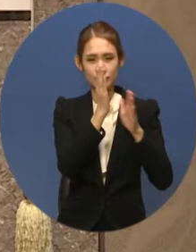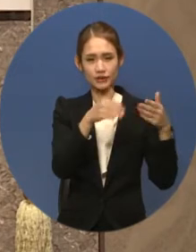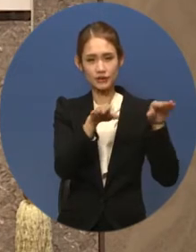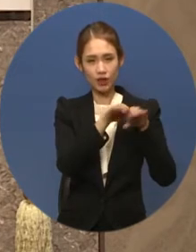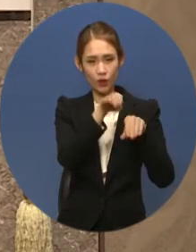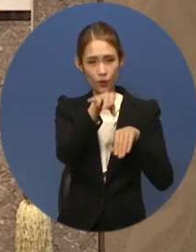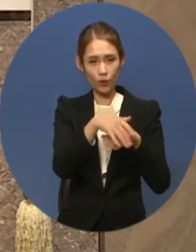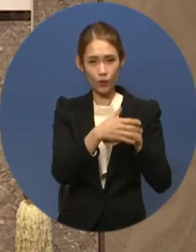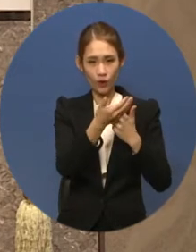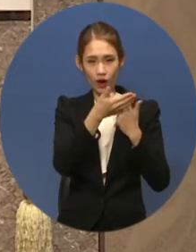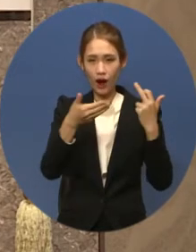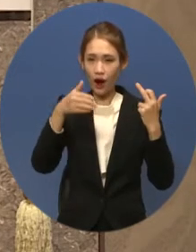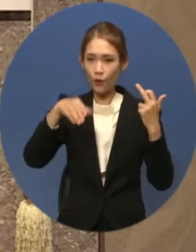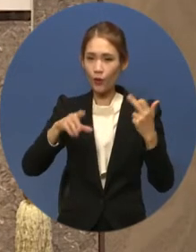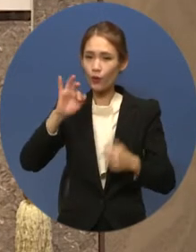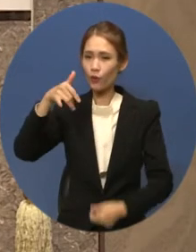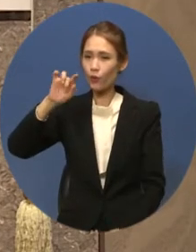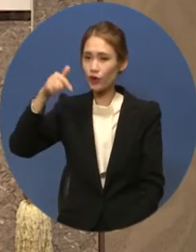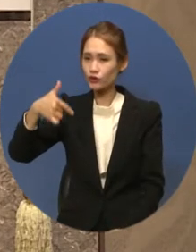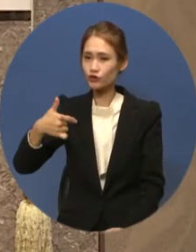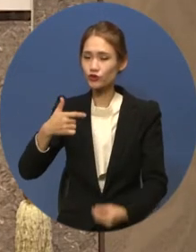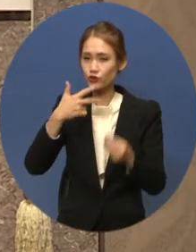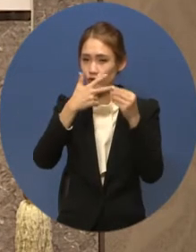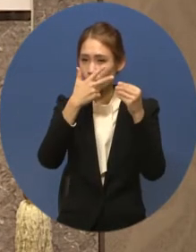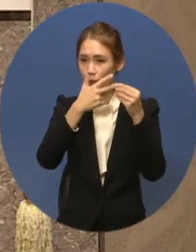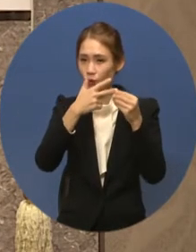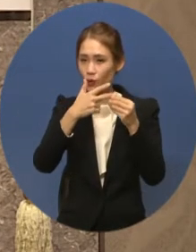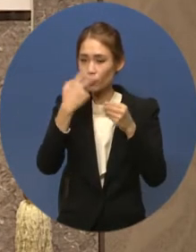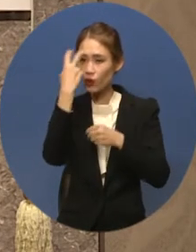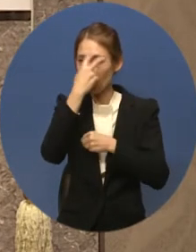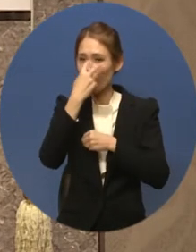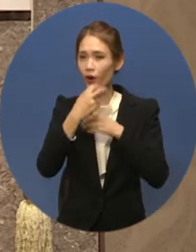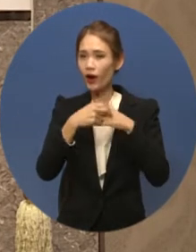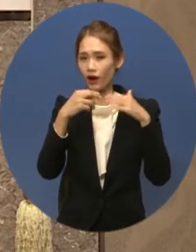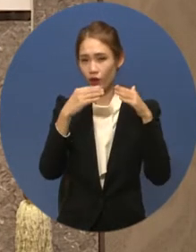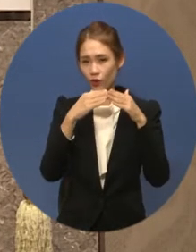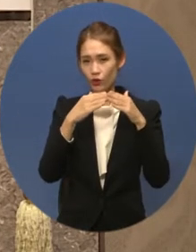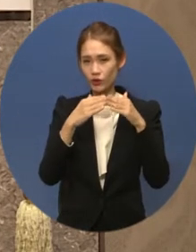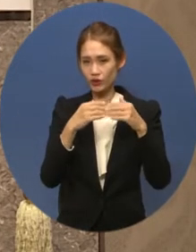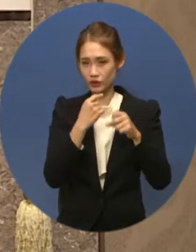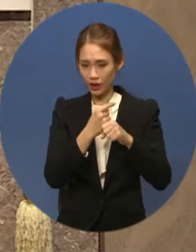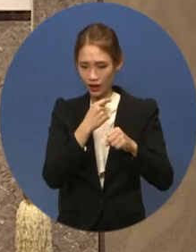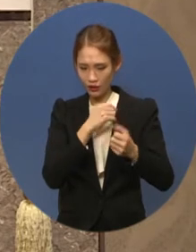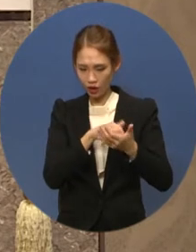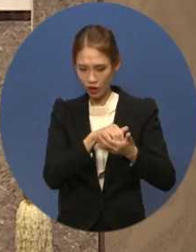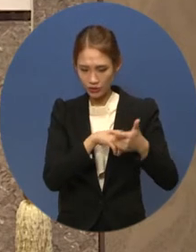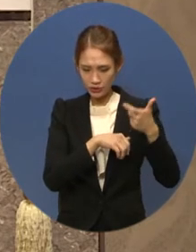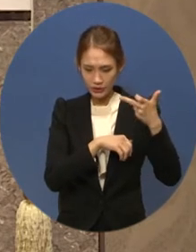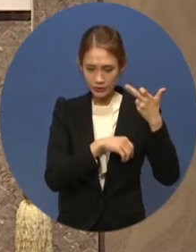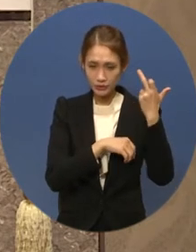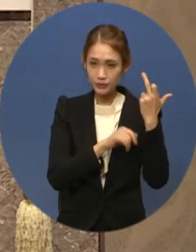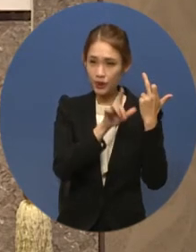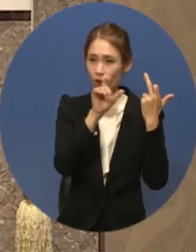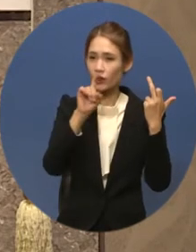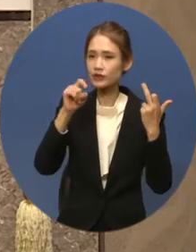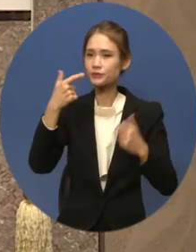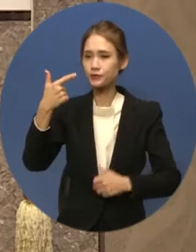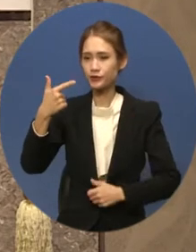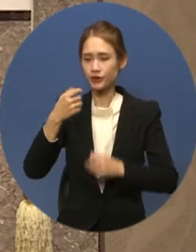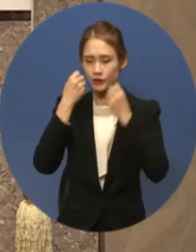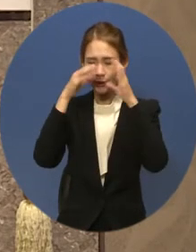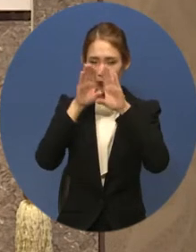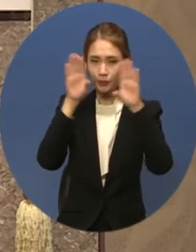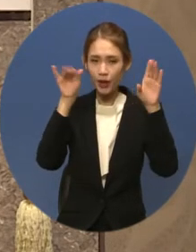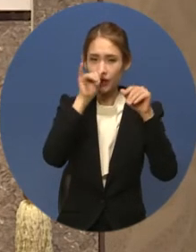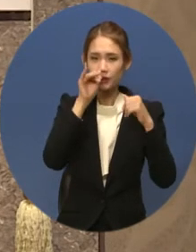강원도 원주 위에 7번째 부분 요양원 이 작년 12월 16일에 개원 했습니다 그저 힙 오운